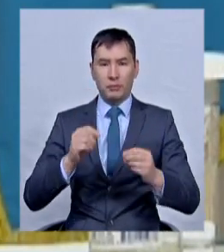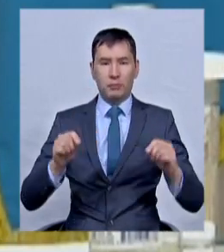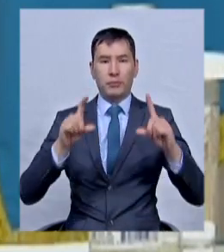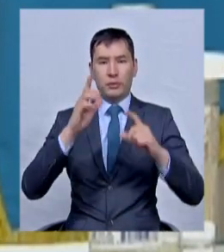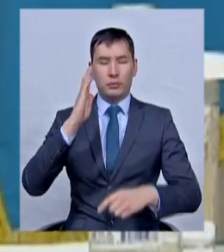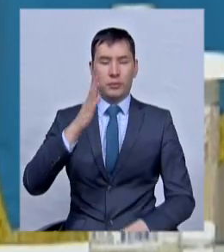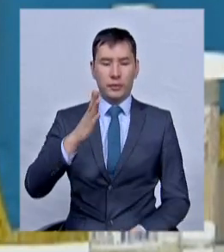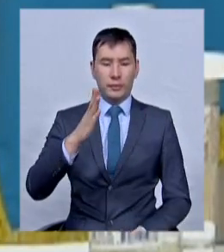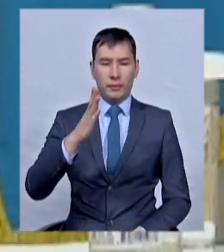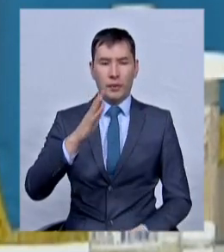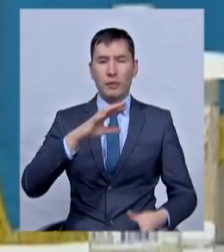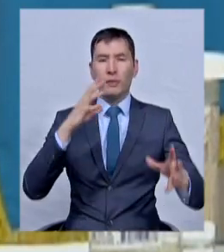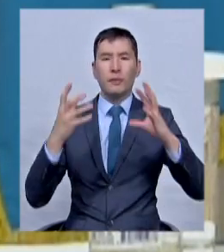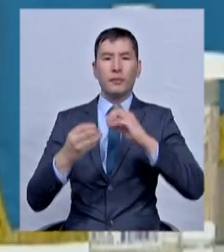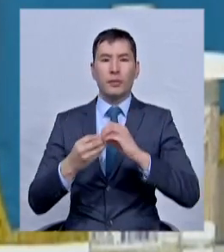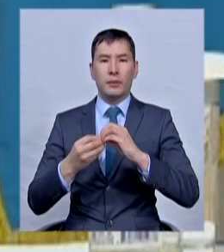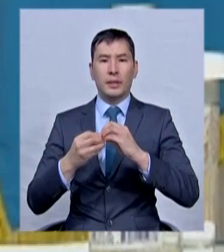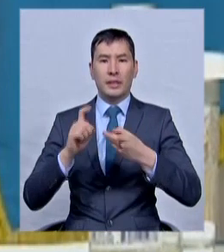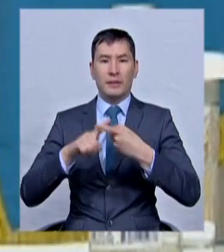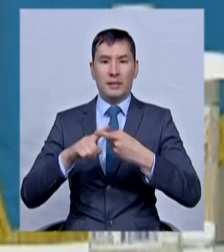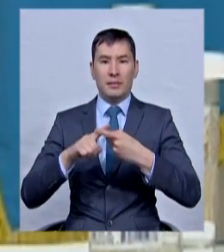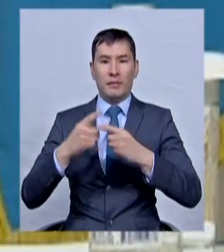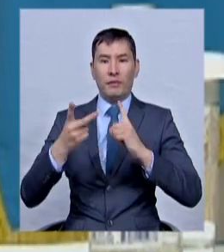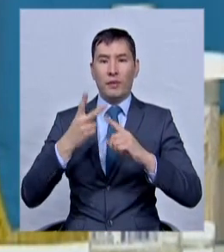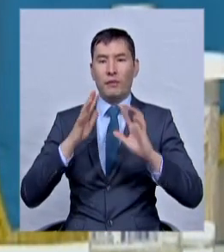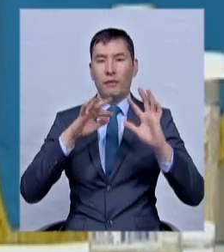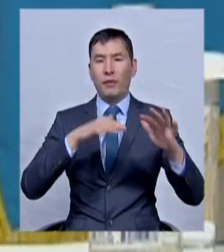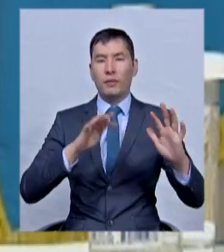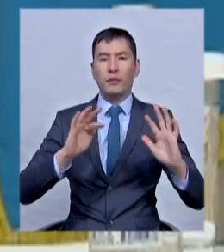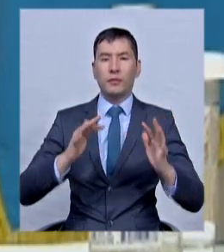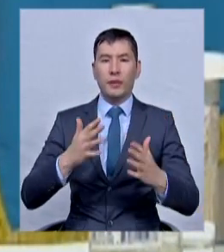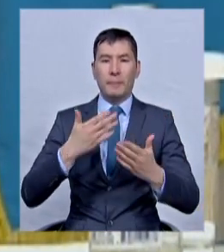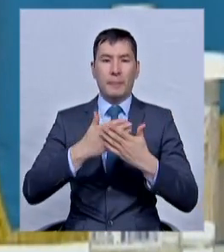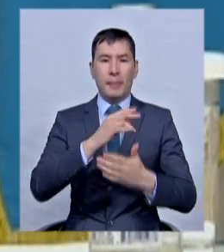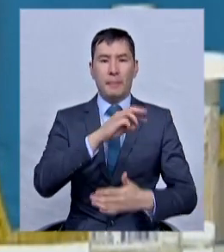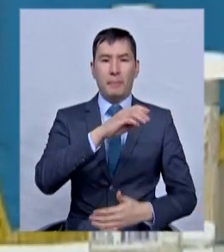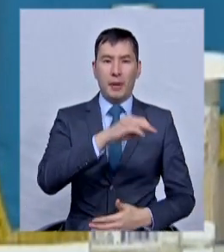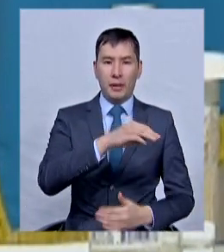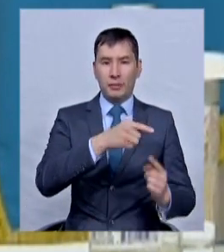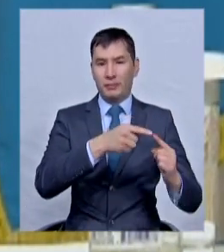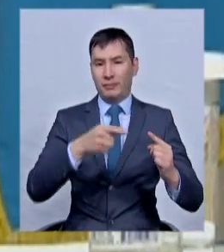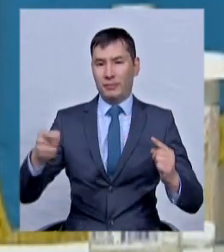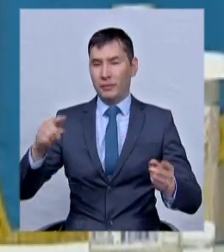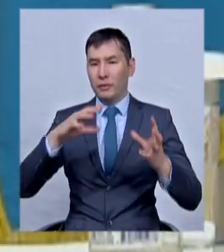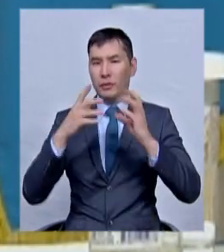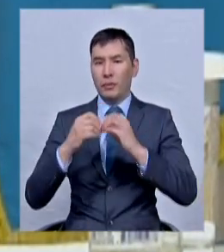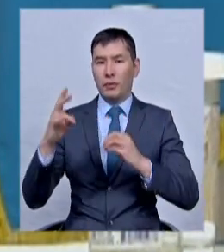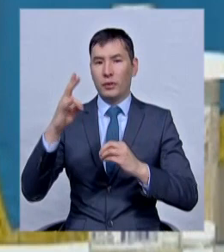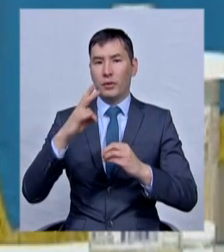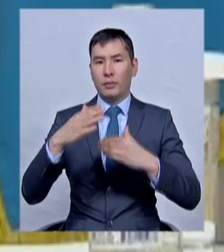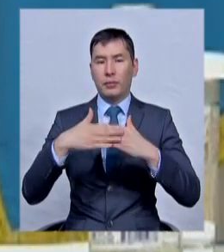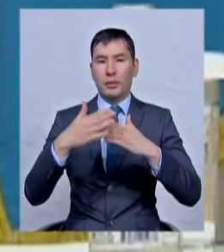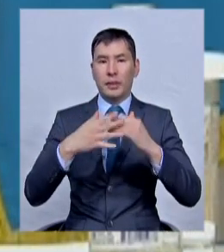жалғастырамыз. Жалпы пандемия кезінде, яғни наурыз және қазан айлары арасында